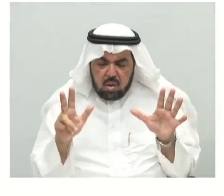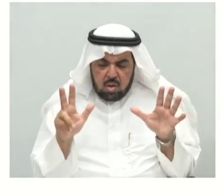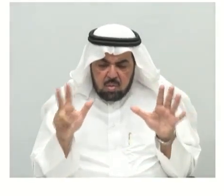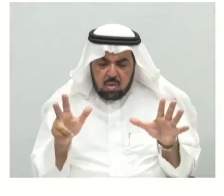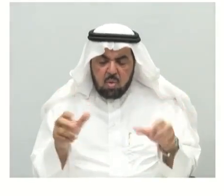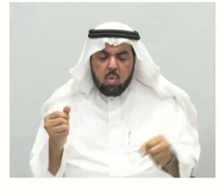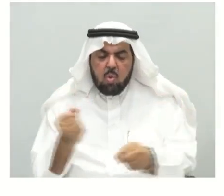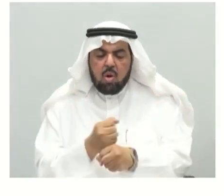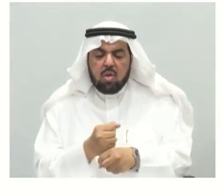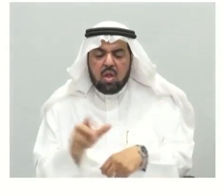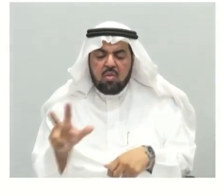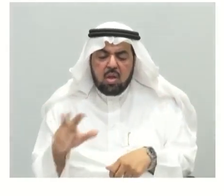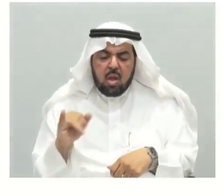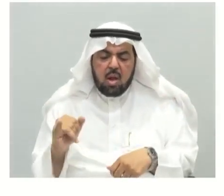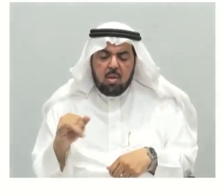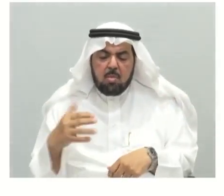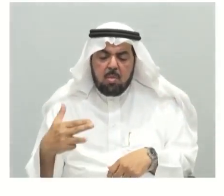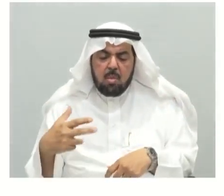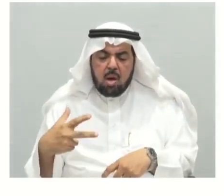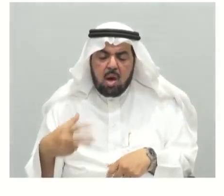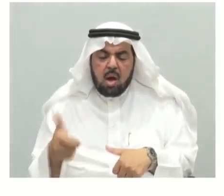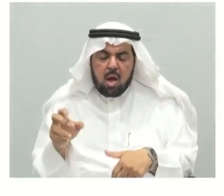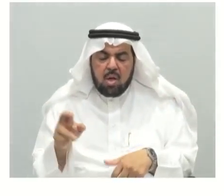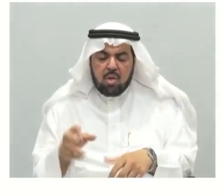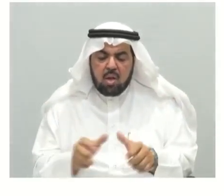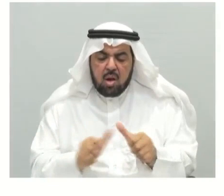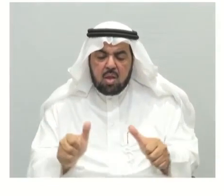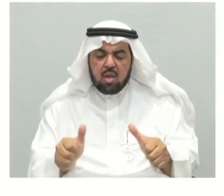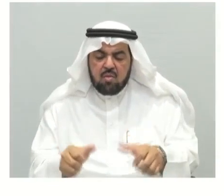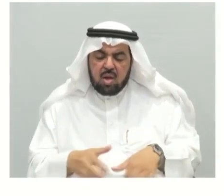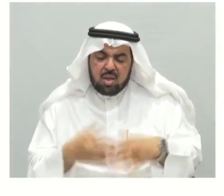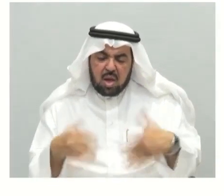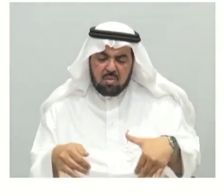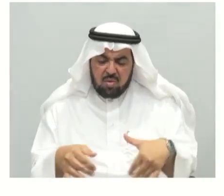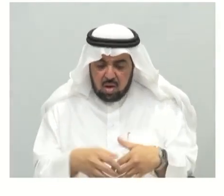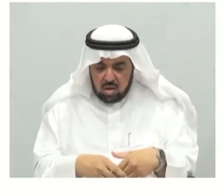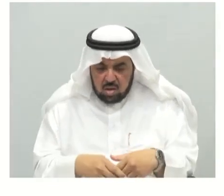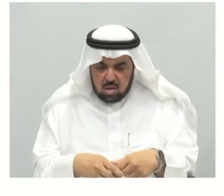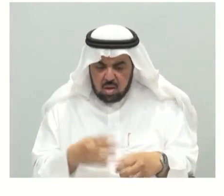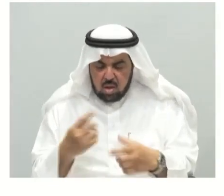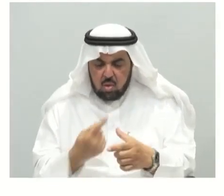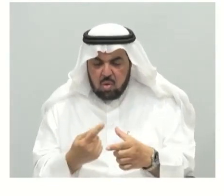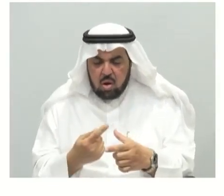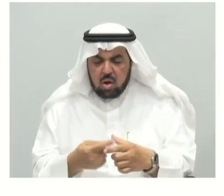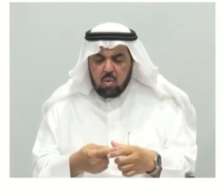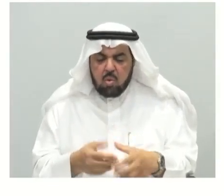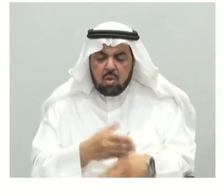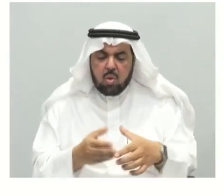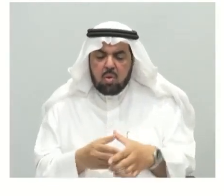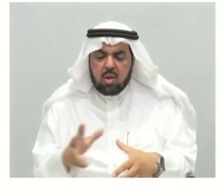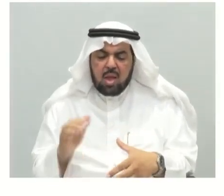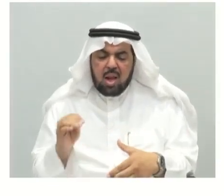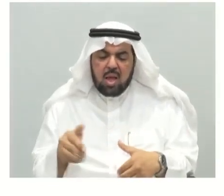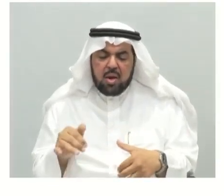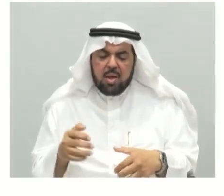وظيفه المغازل في العناكب الدفاع التخلص من الفضلات الدوران تكوين